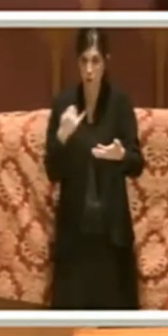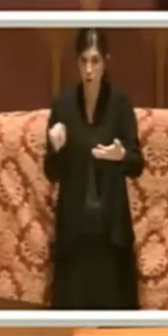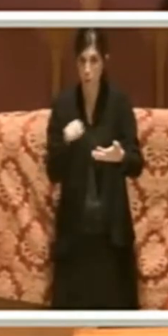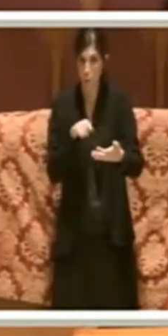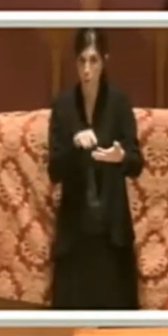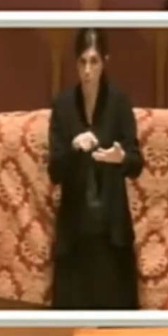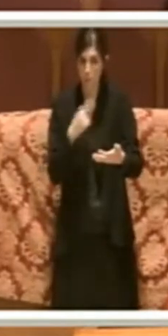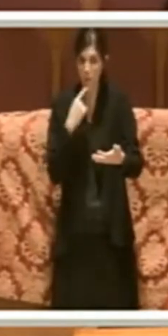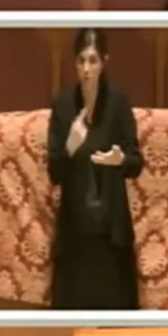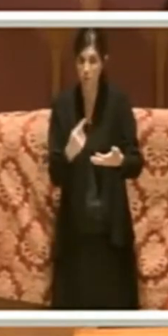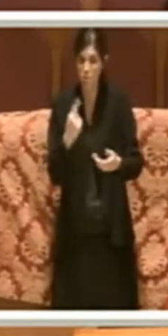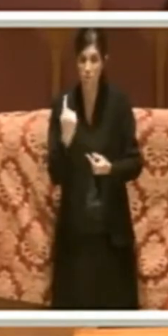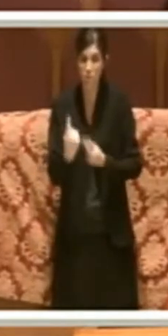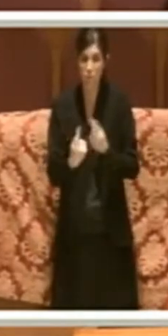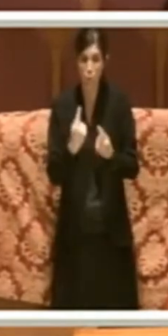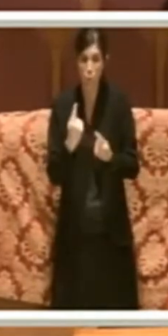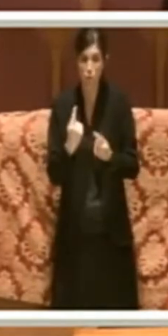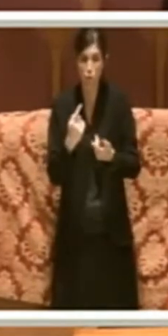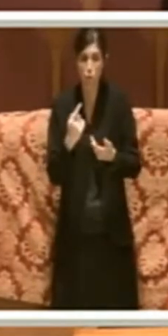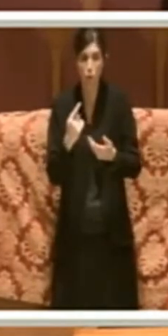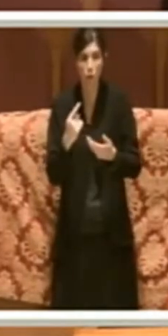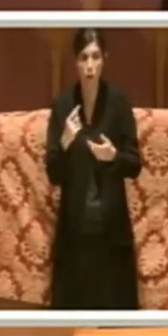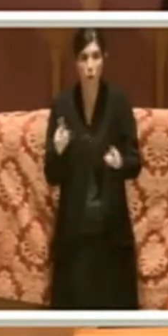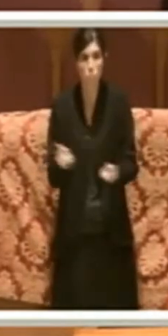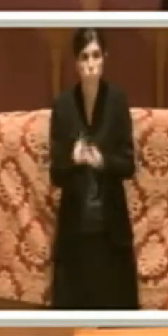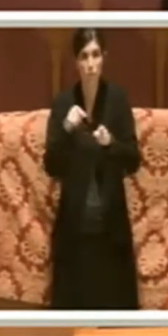la situazione, perché c'è un'alea